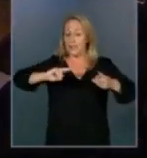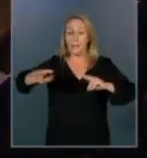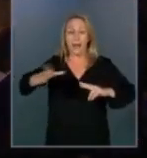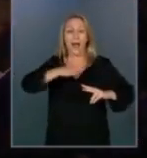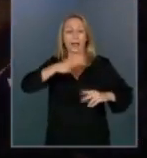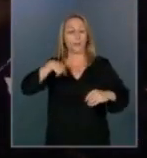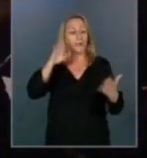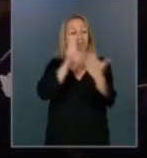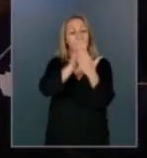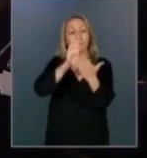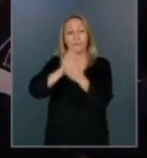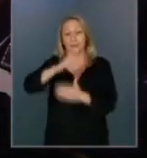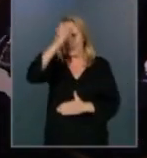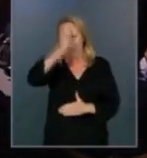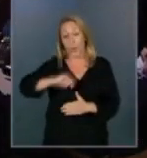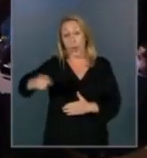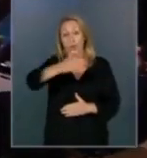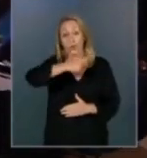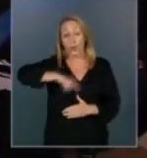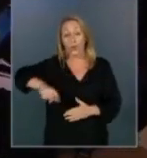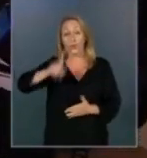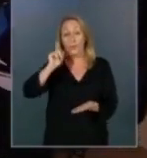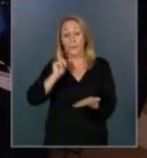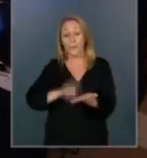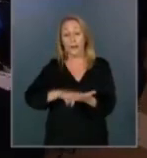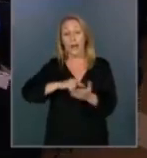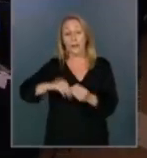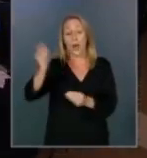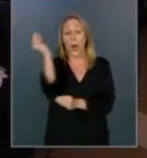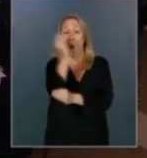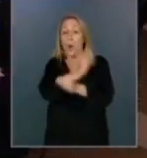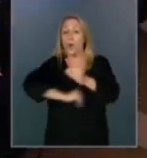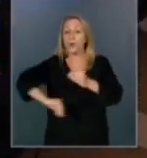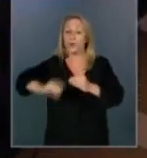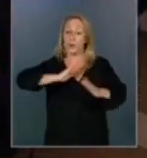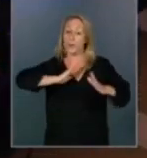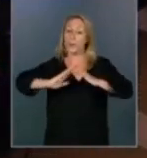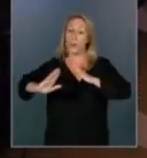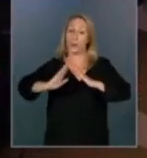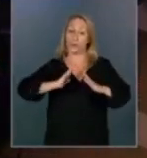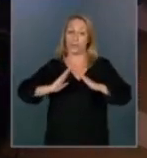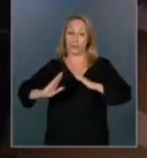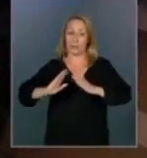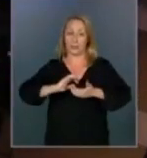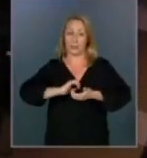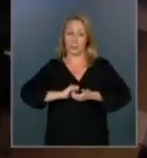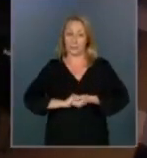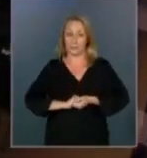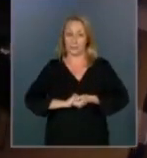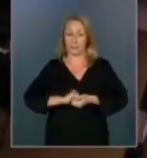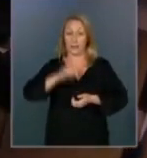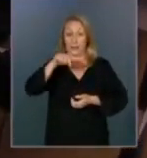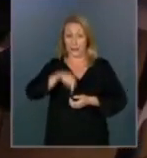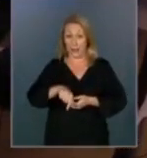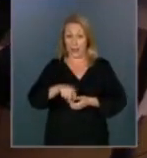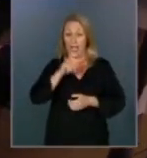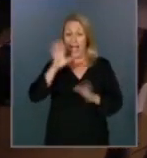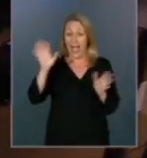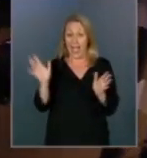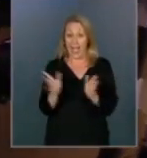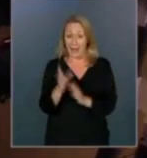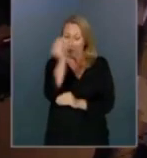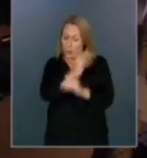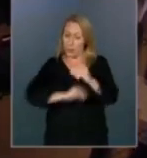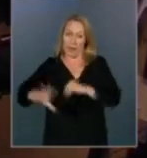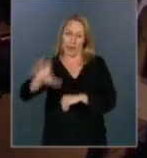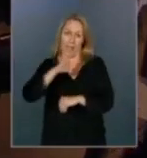ερχόμαστε σε επαφή και στους εαυτούς μας. Να πάρουμε τις μέγιστες δυνατές προφυλάξεις. Και η σιωπηλή